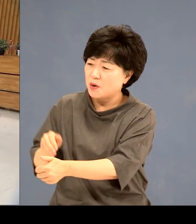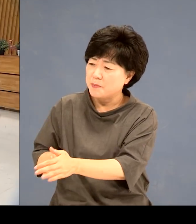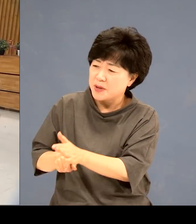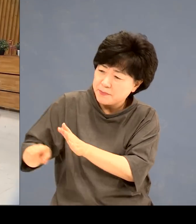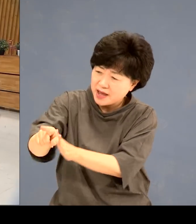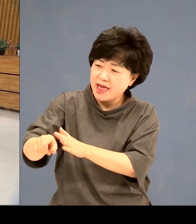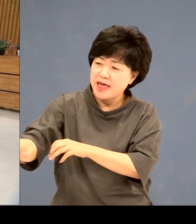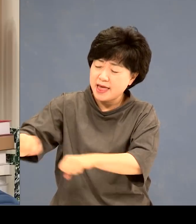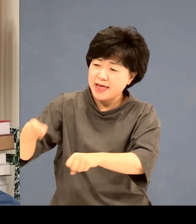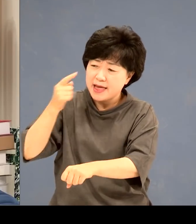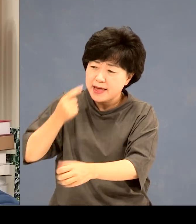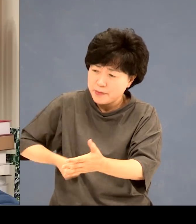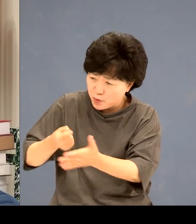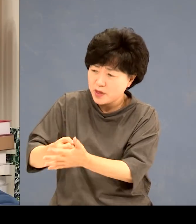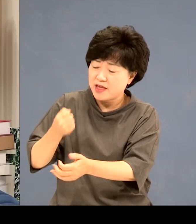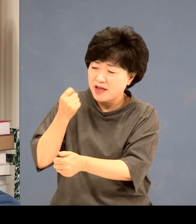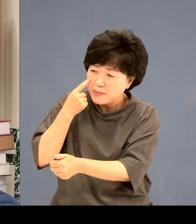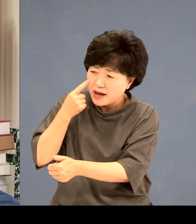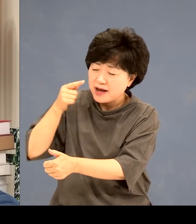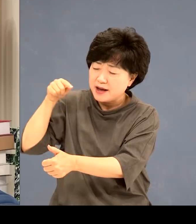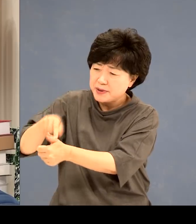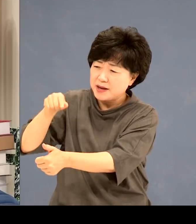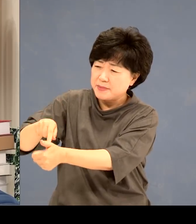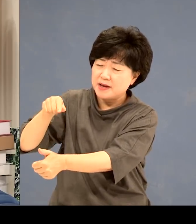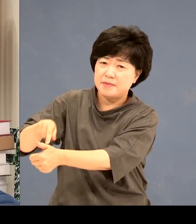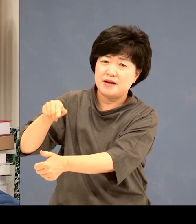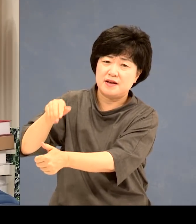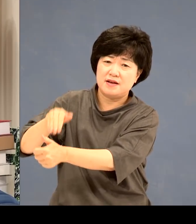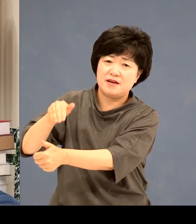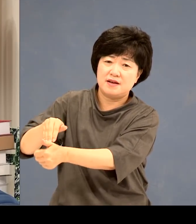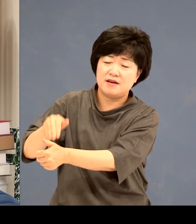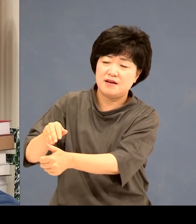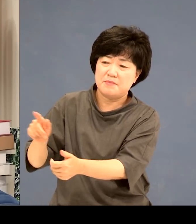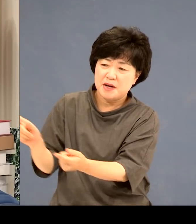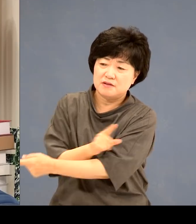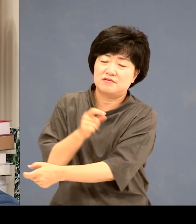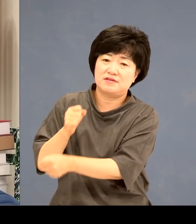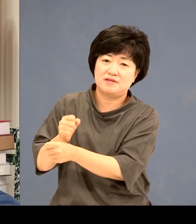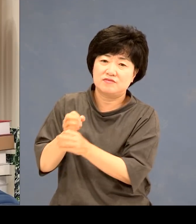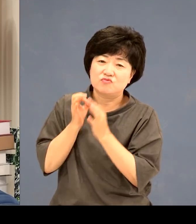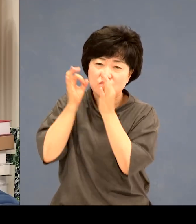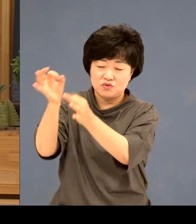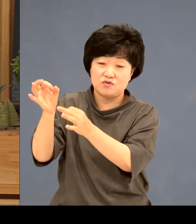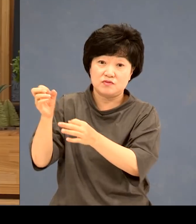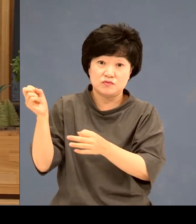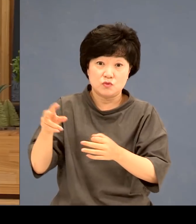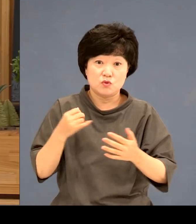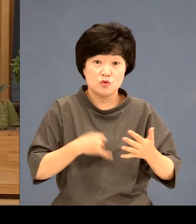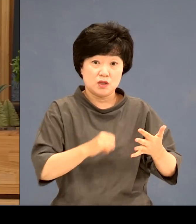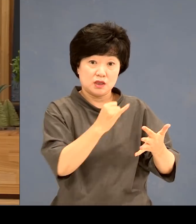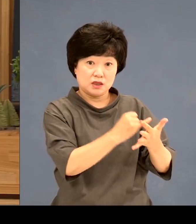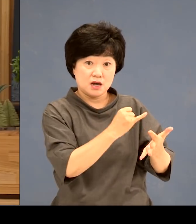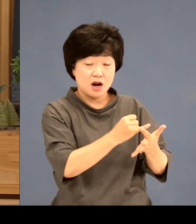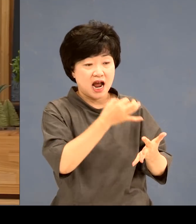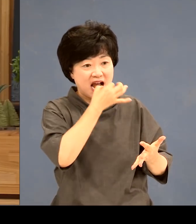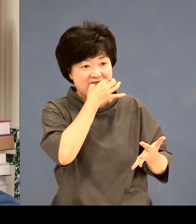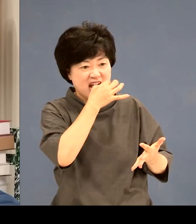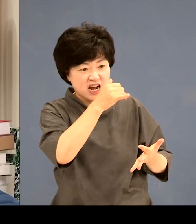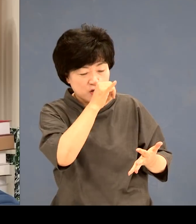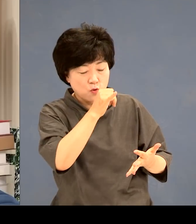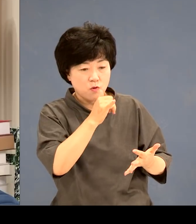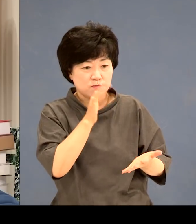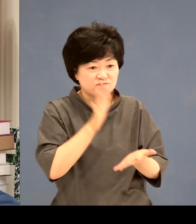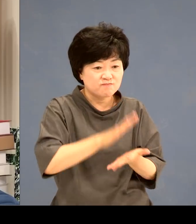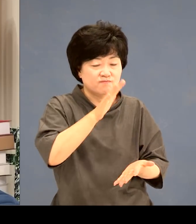이렇게 부모 입장에서 떼고 답답한데. 그냥 수비만 하고 이렇게 안 하고 이러면 제가 막 답답해서 그렇죠. 앞에 가서